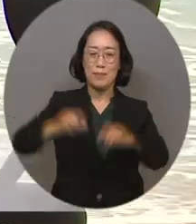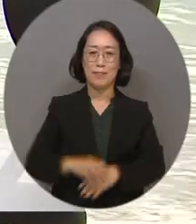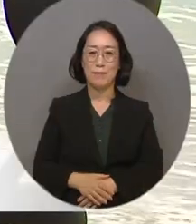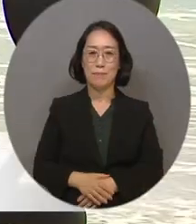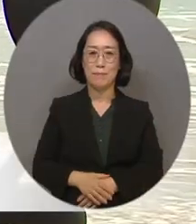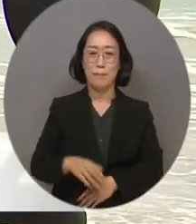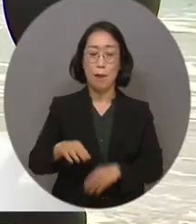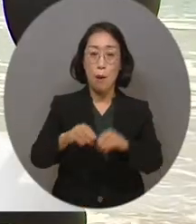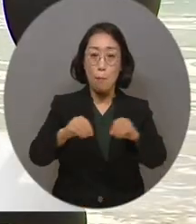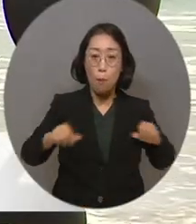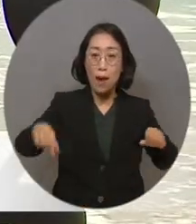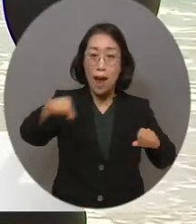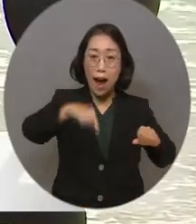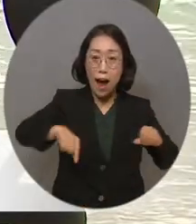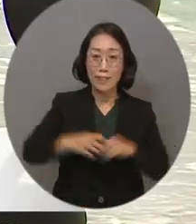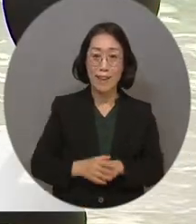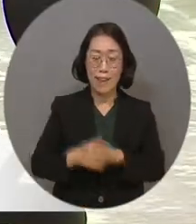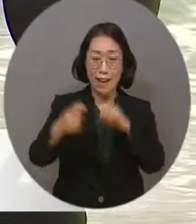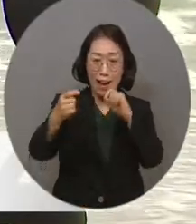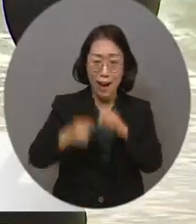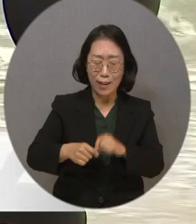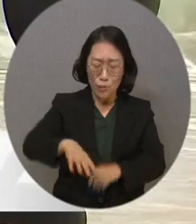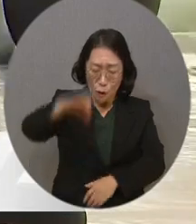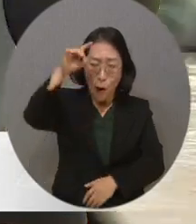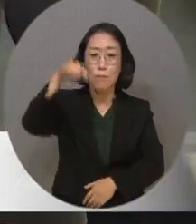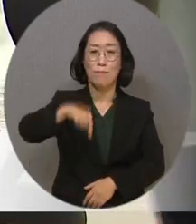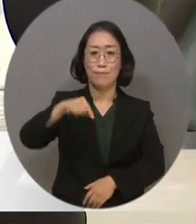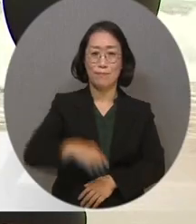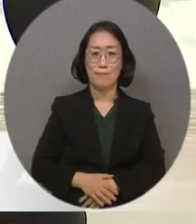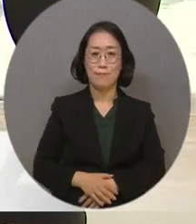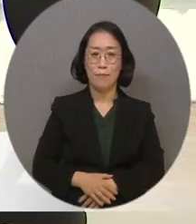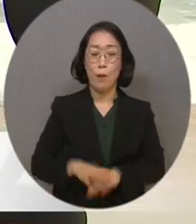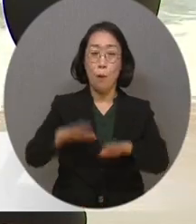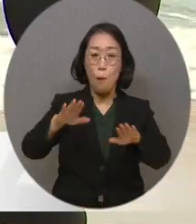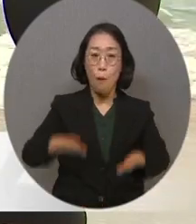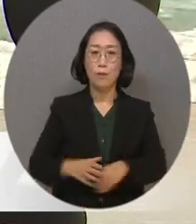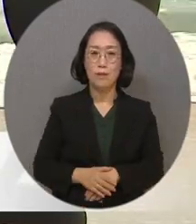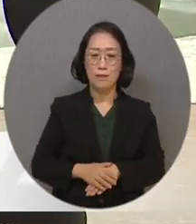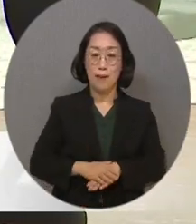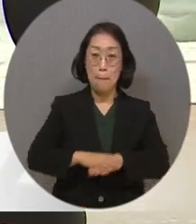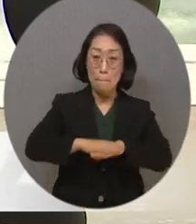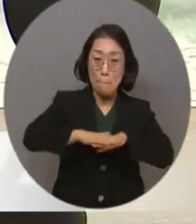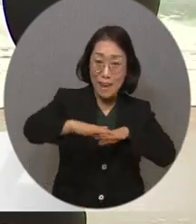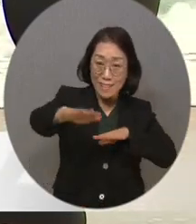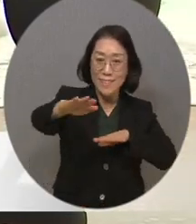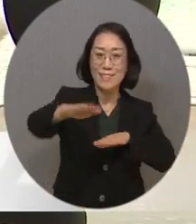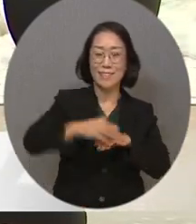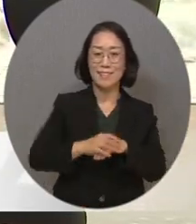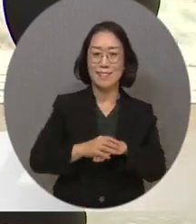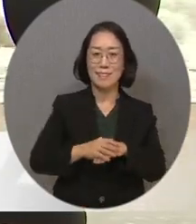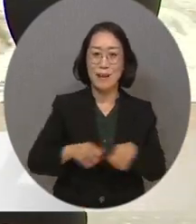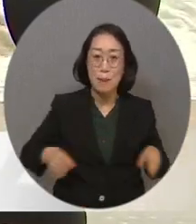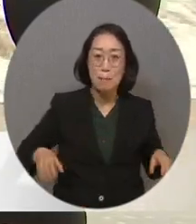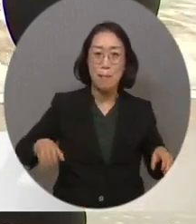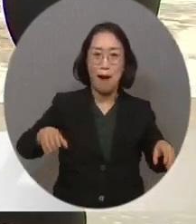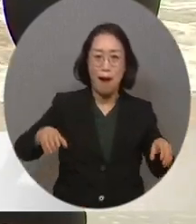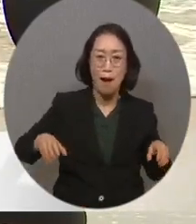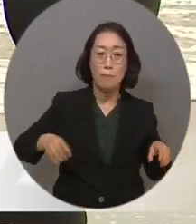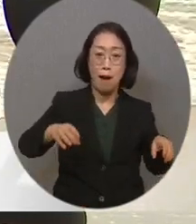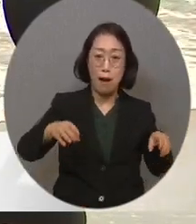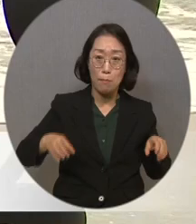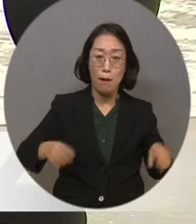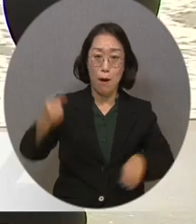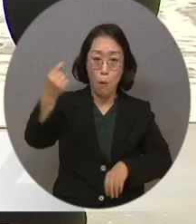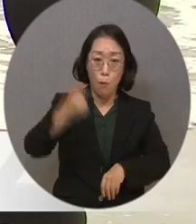이 모래사장 안에 이게 들어오고는 처음이거든요. 그래서 오늘 이 매트를